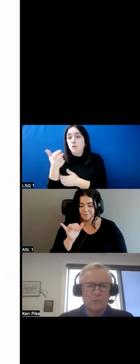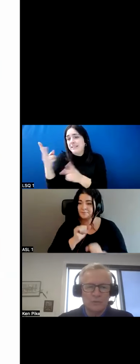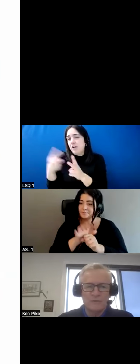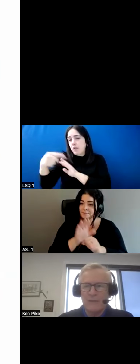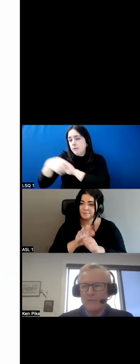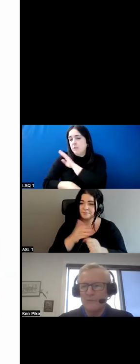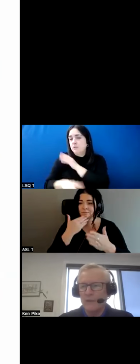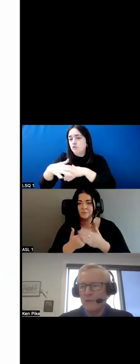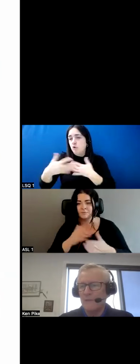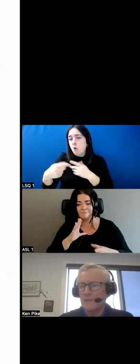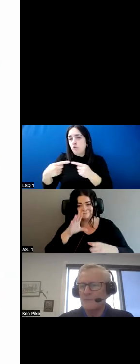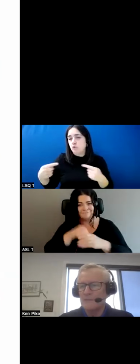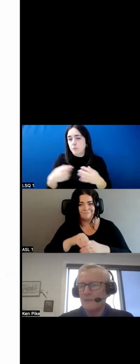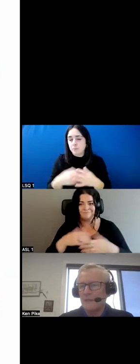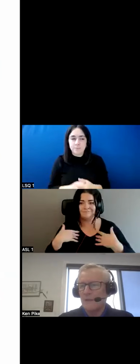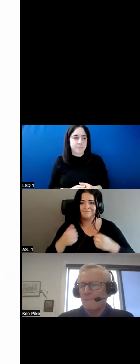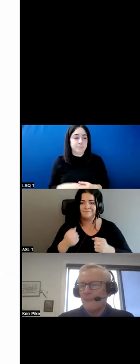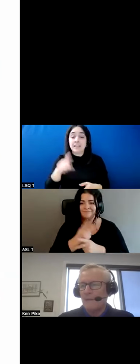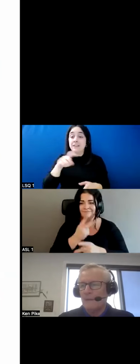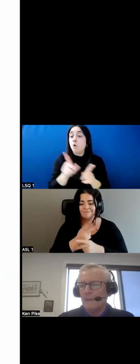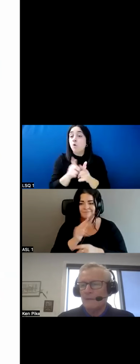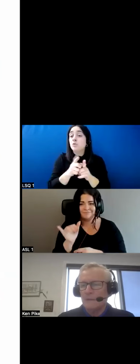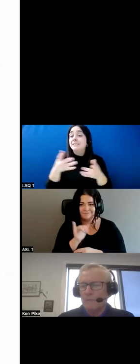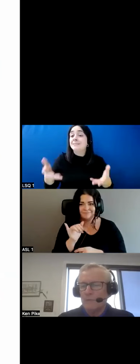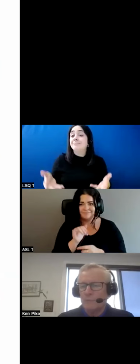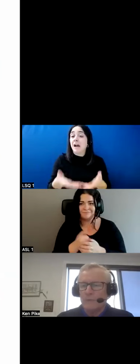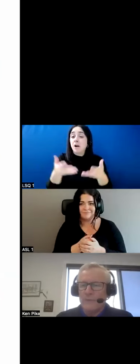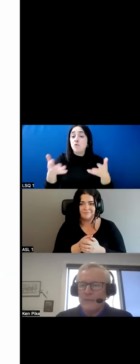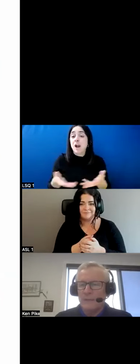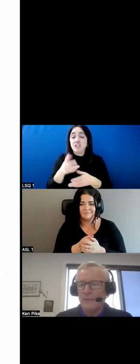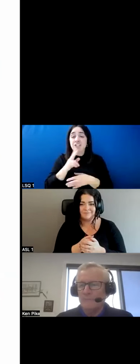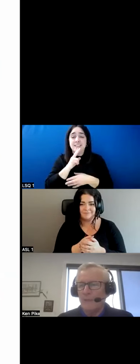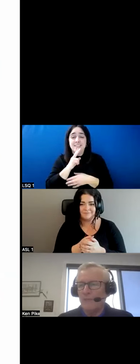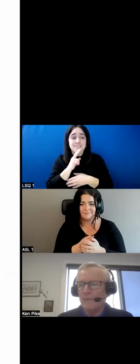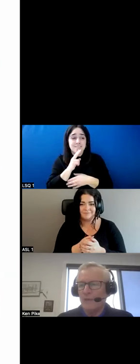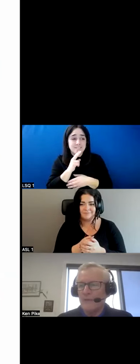On peut aussi travailler à promouvoir des soins de santé véritablement inclusifs.